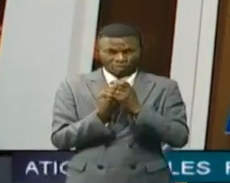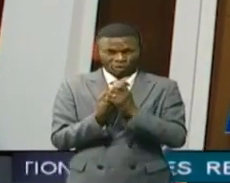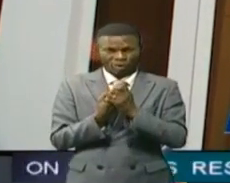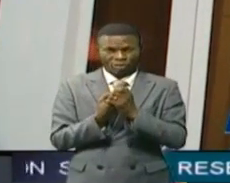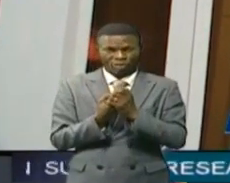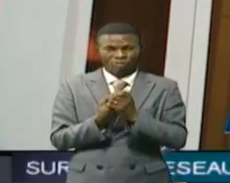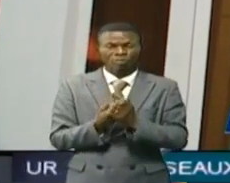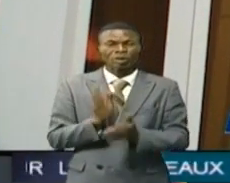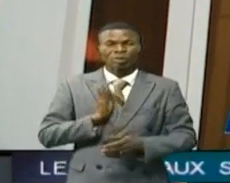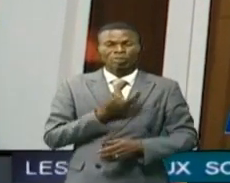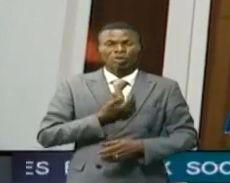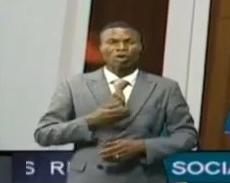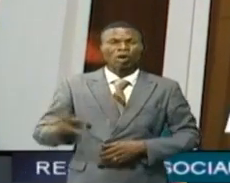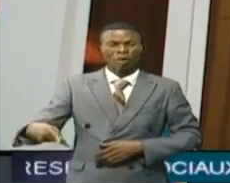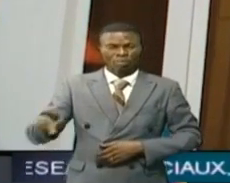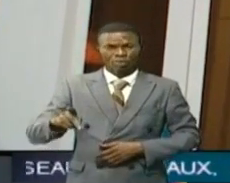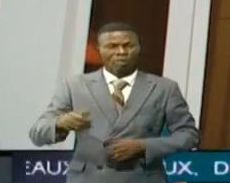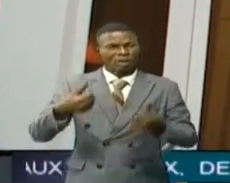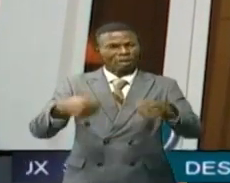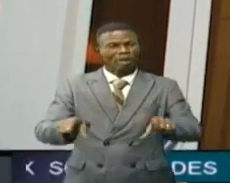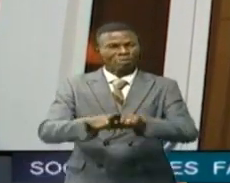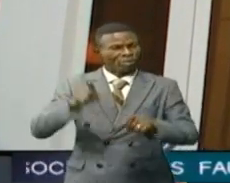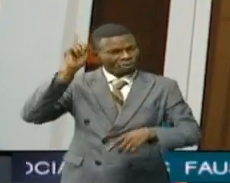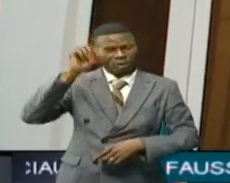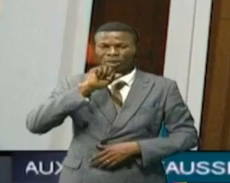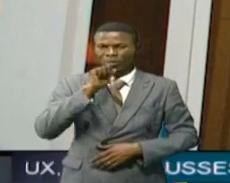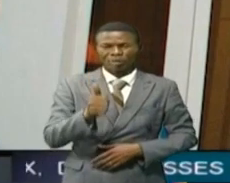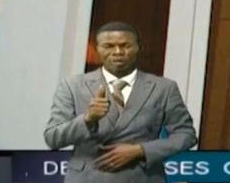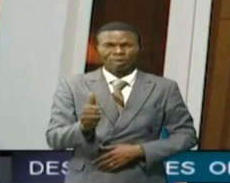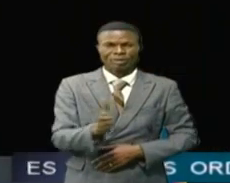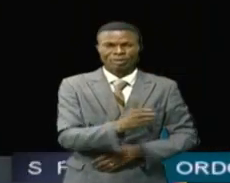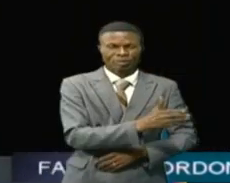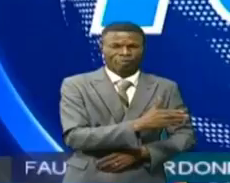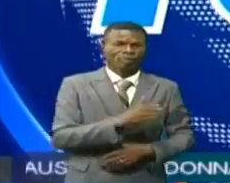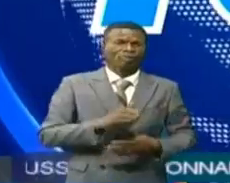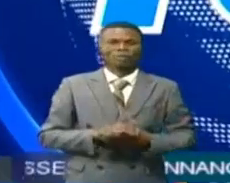la Tchopo ne parlera plus le même langage.